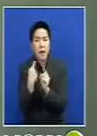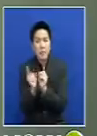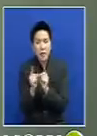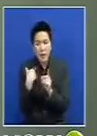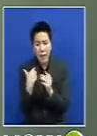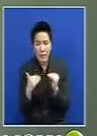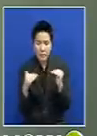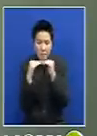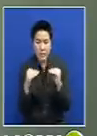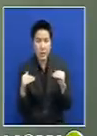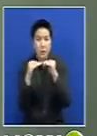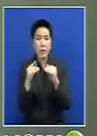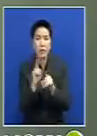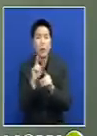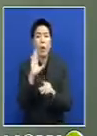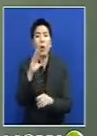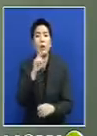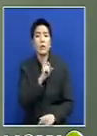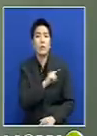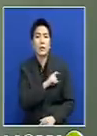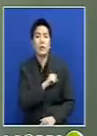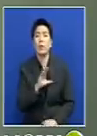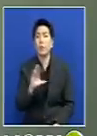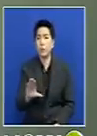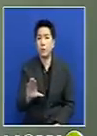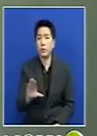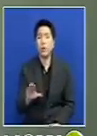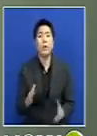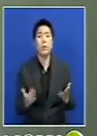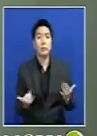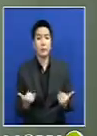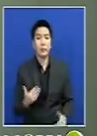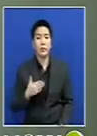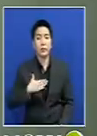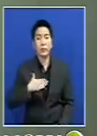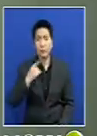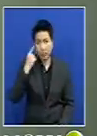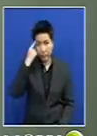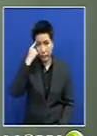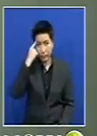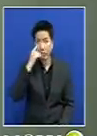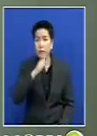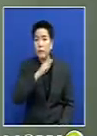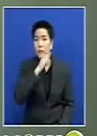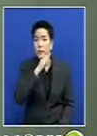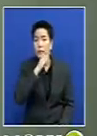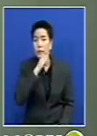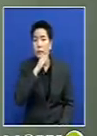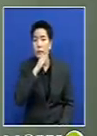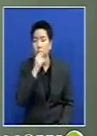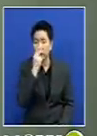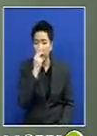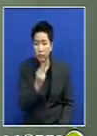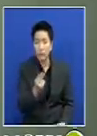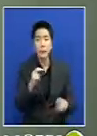หาความชอบธรรมจากหลักการสองศาสนาเพราะฉะนั้นแล้วผมคิดว่าถ้าหากว่าดู